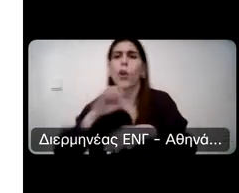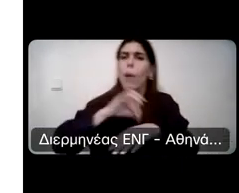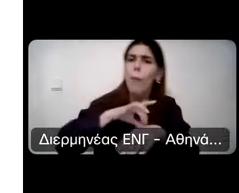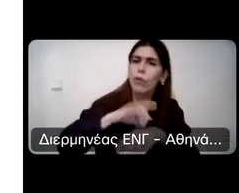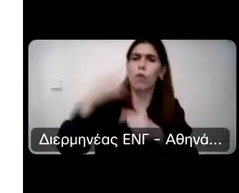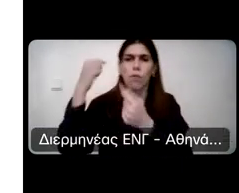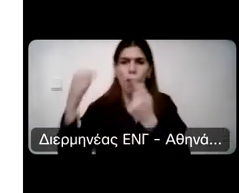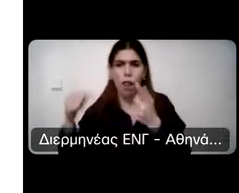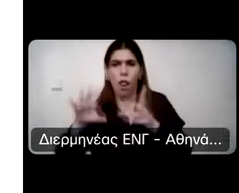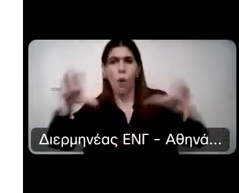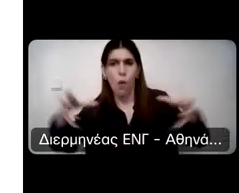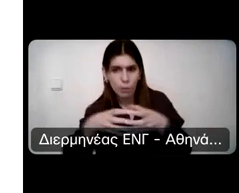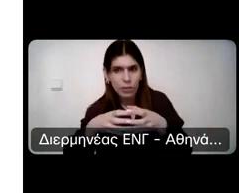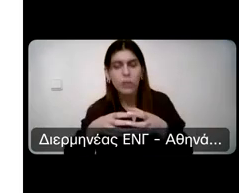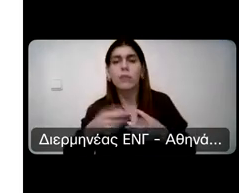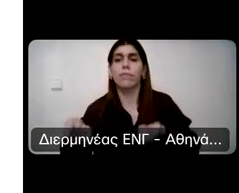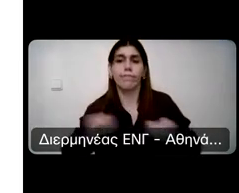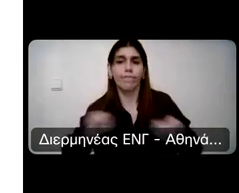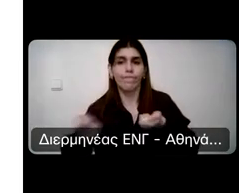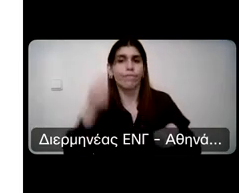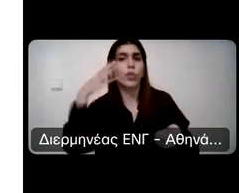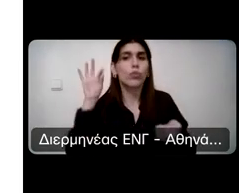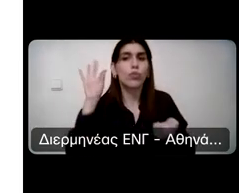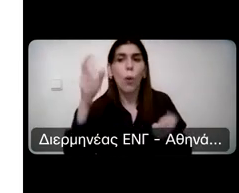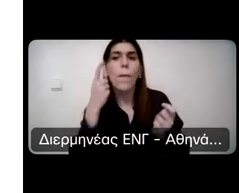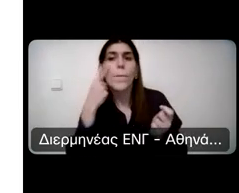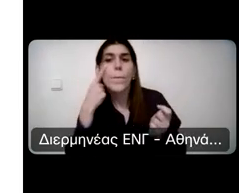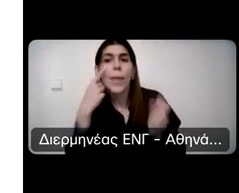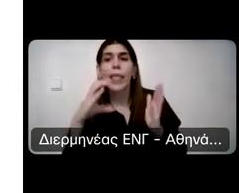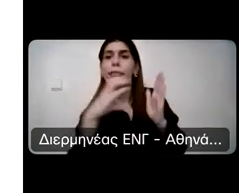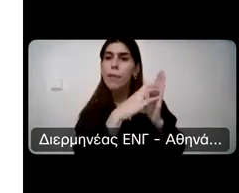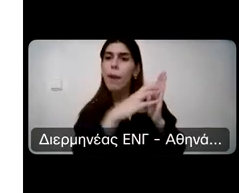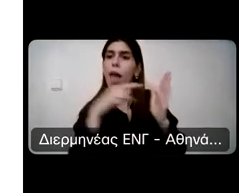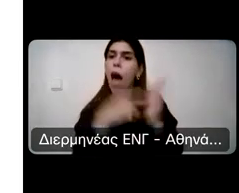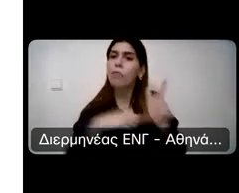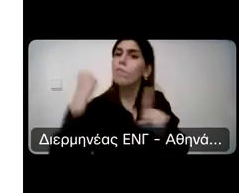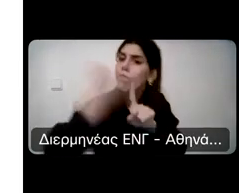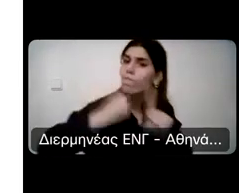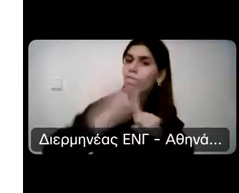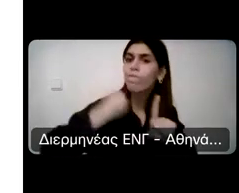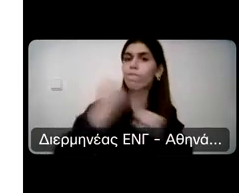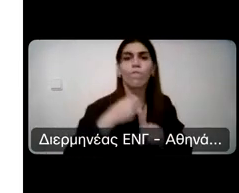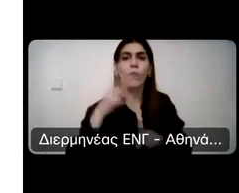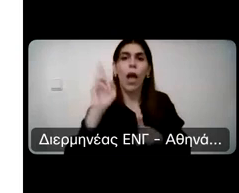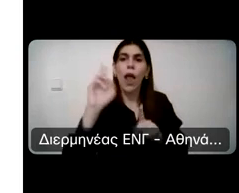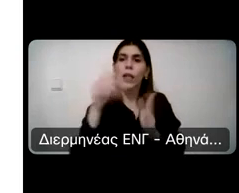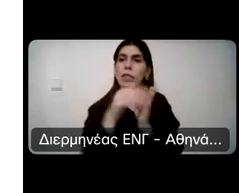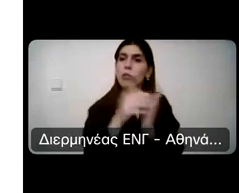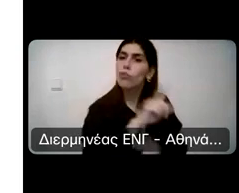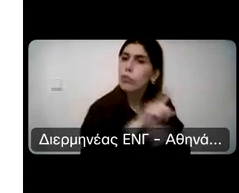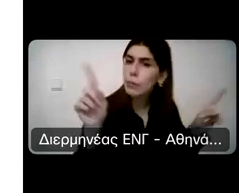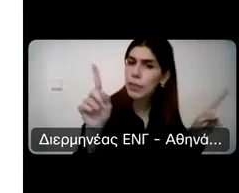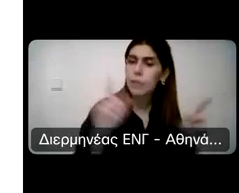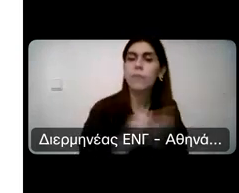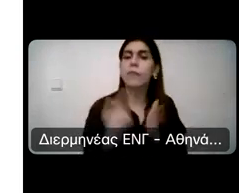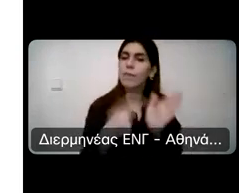σε αντιρατσιστικά κείμενα, εργαλεία ανίχνευσής του. Παρουσιάζεται η εργαλειοθήκη Chase, που έχει ως έργο